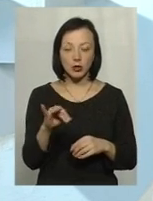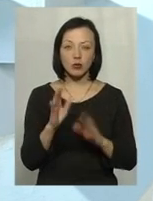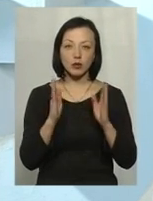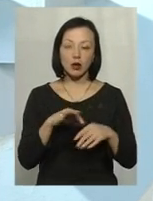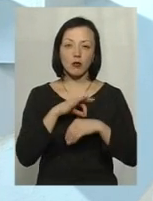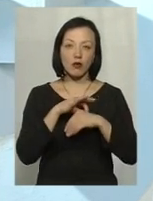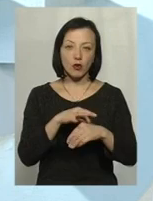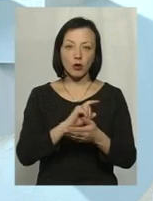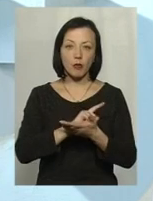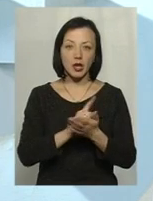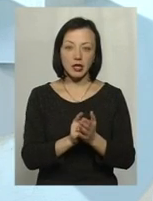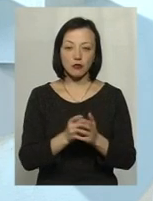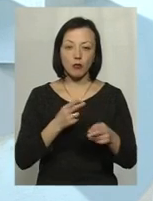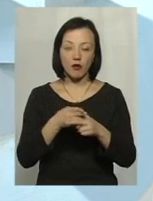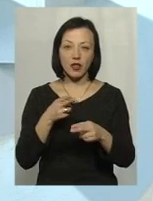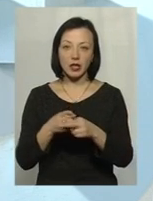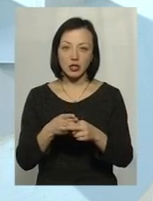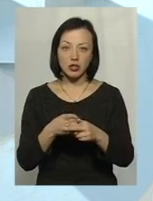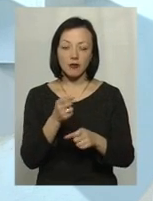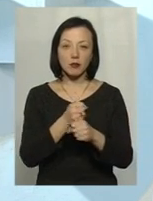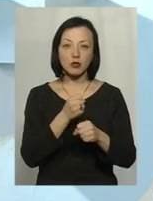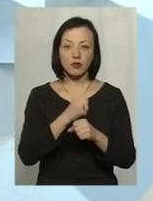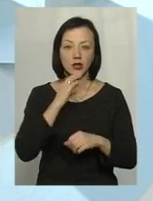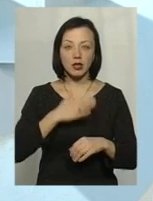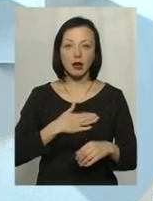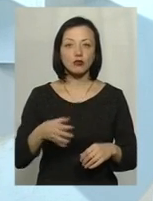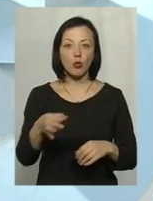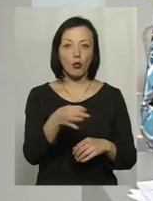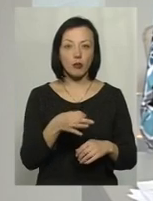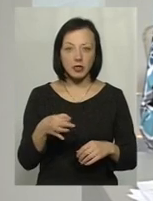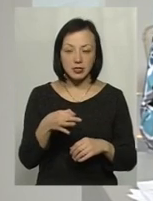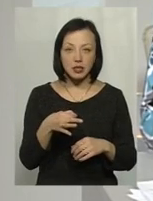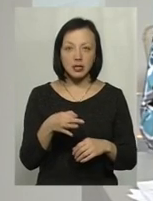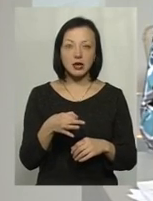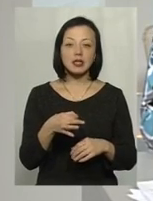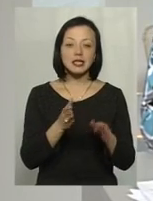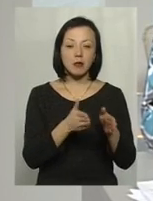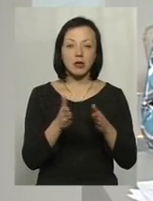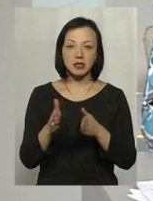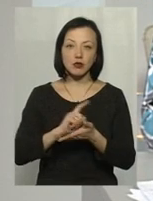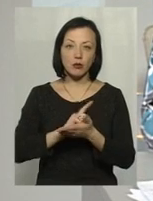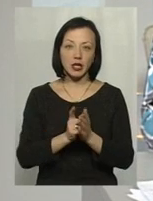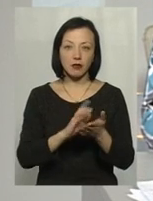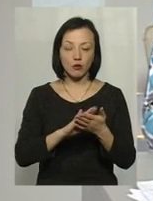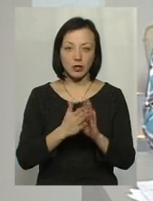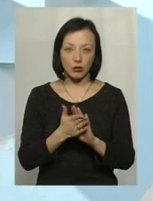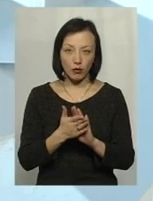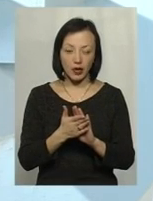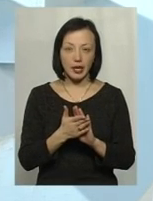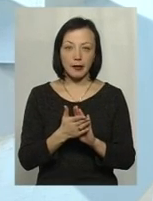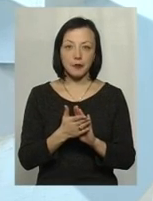проводити оперативно-профілактичне відпрацювання нашої області з метою стабілізації оперативної обстановки, з